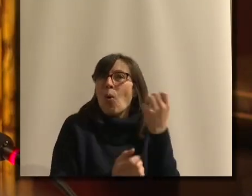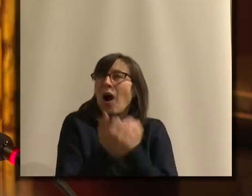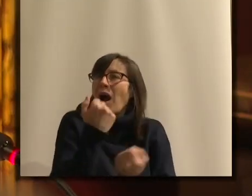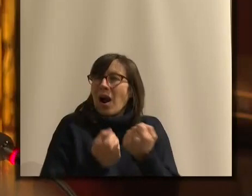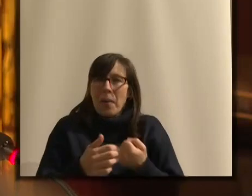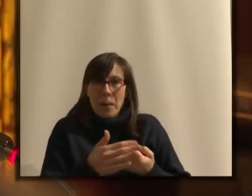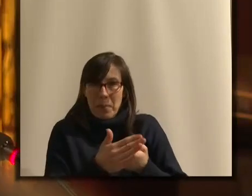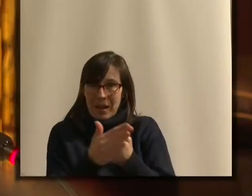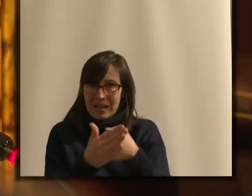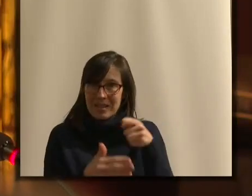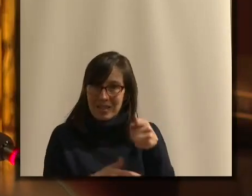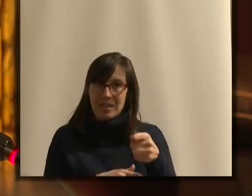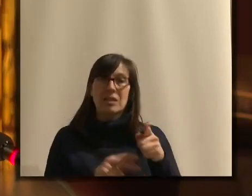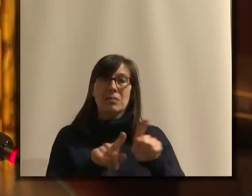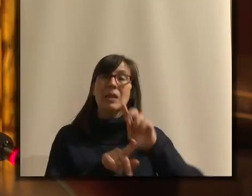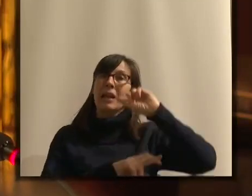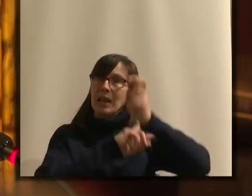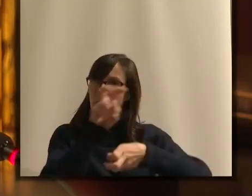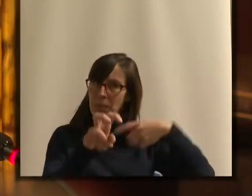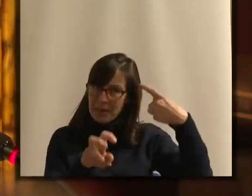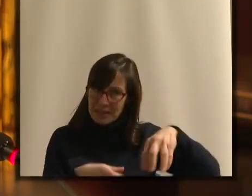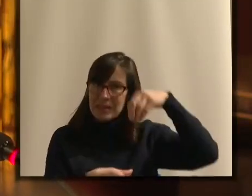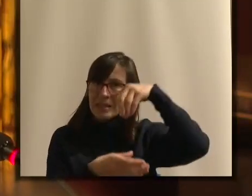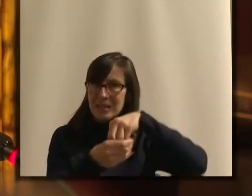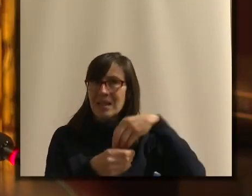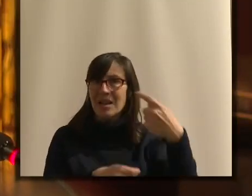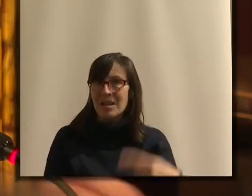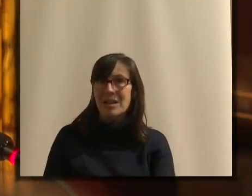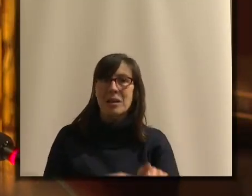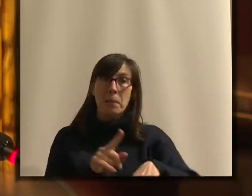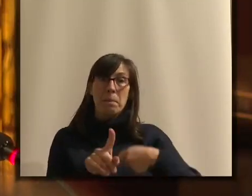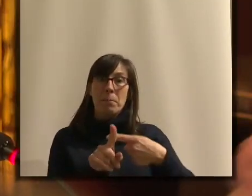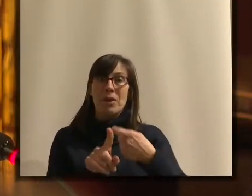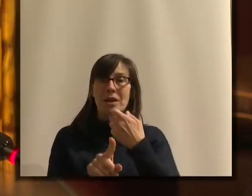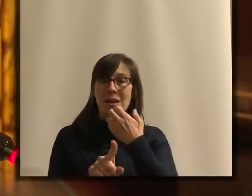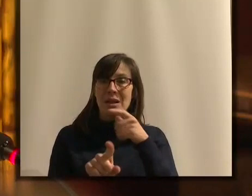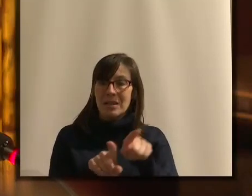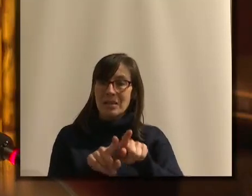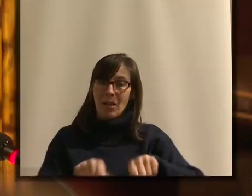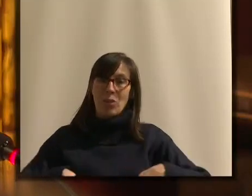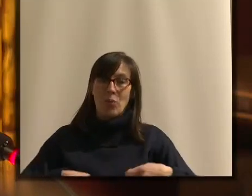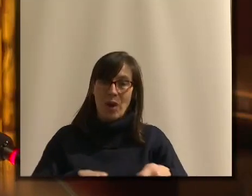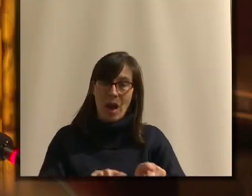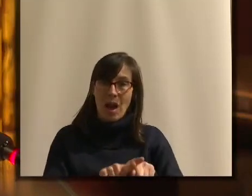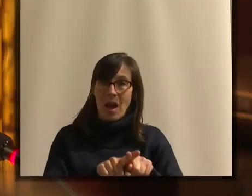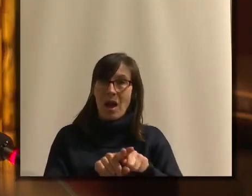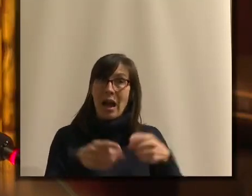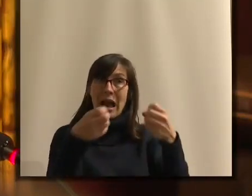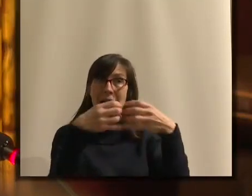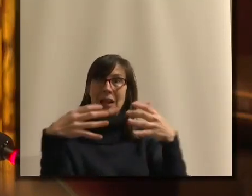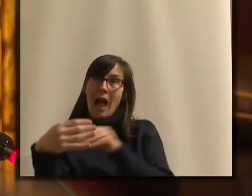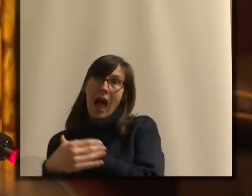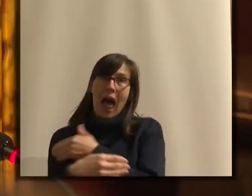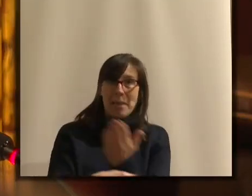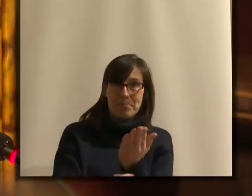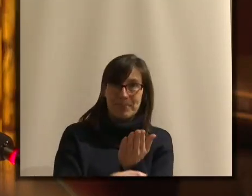ja disposa de renovables i a més, com he explicat abans, doncs, la podrem sobrealimentar també amb autoconsum elèctric, si volem,